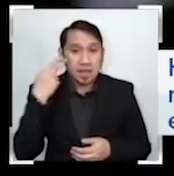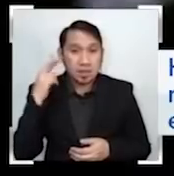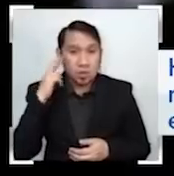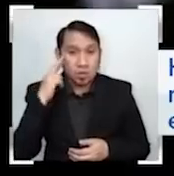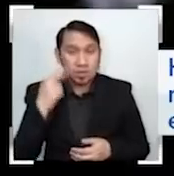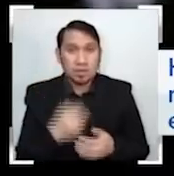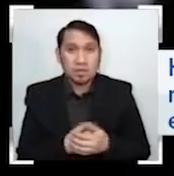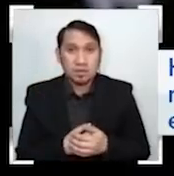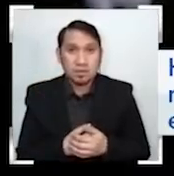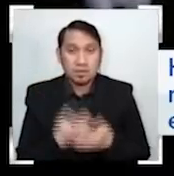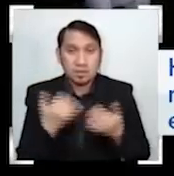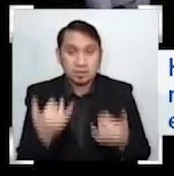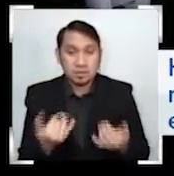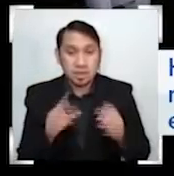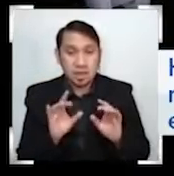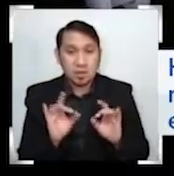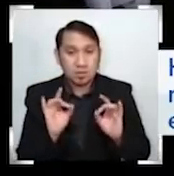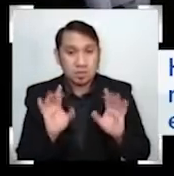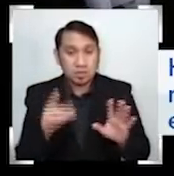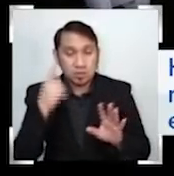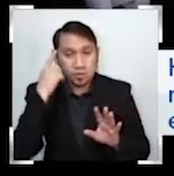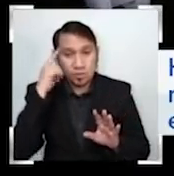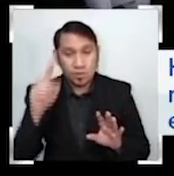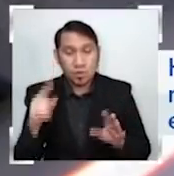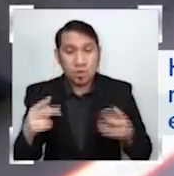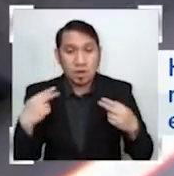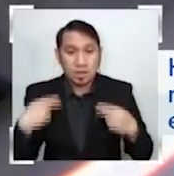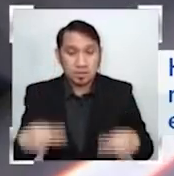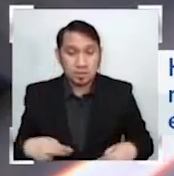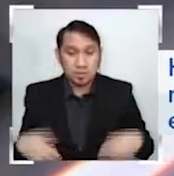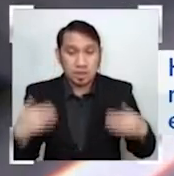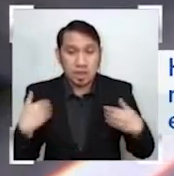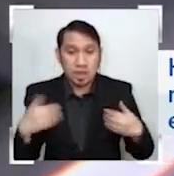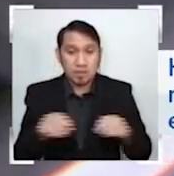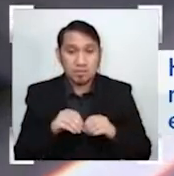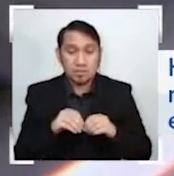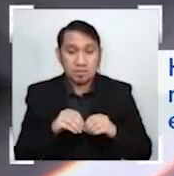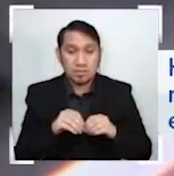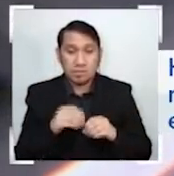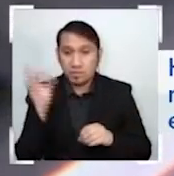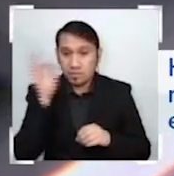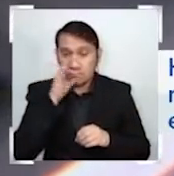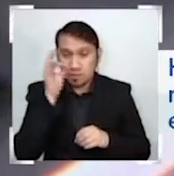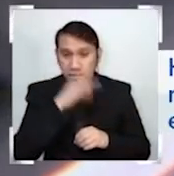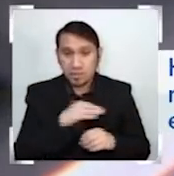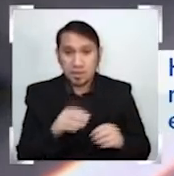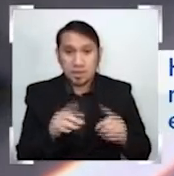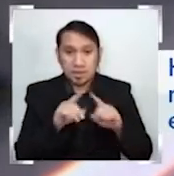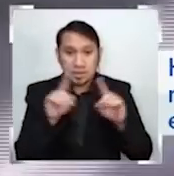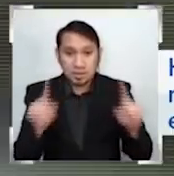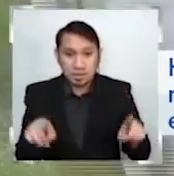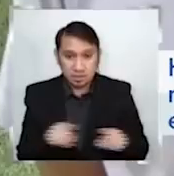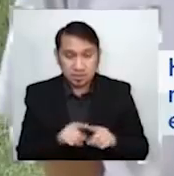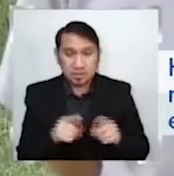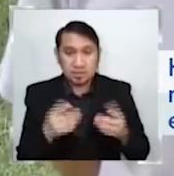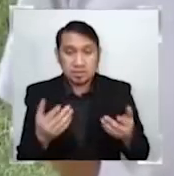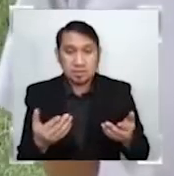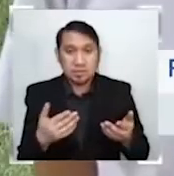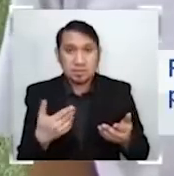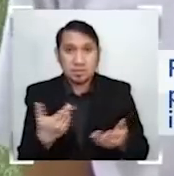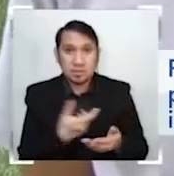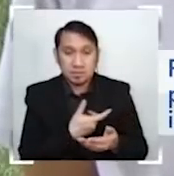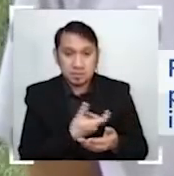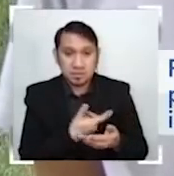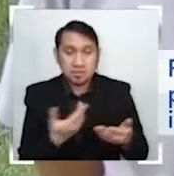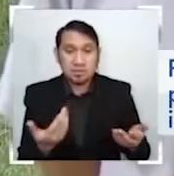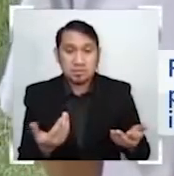malaking banta sa pampublikong kalusugan ng paglaganap ng mga peking vaccination exemption at dapat itong sugpuin ng mga otoridad.